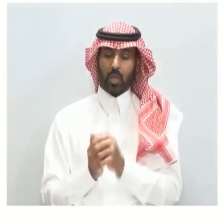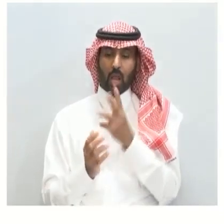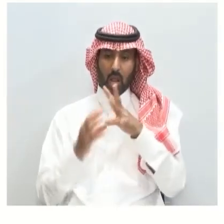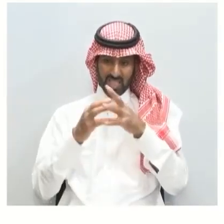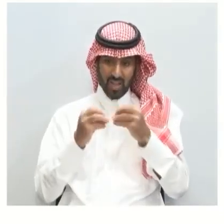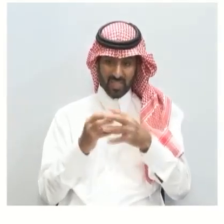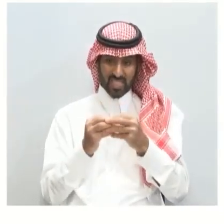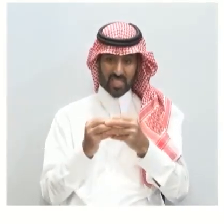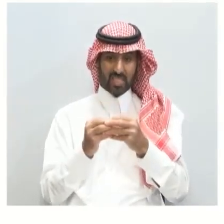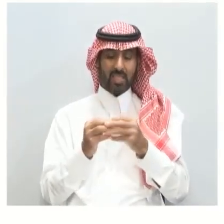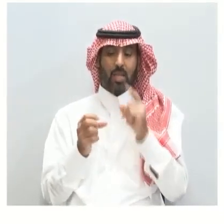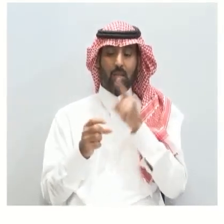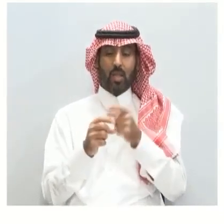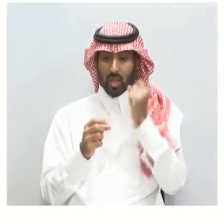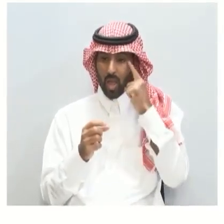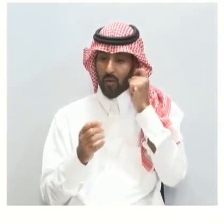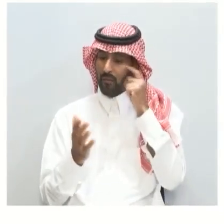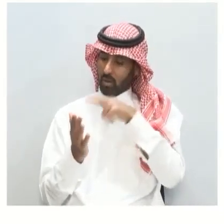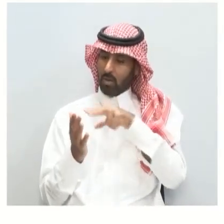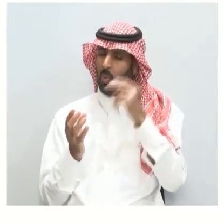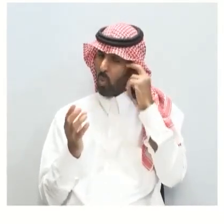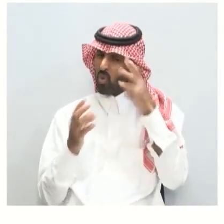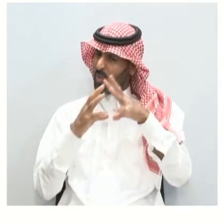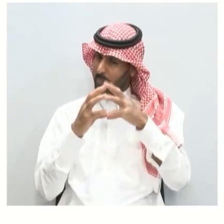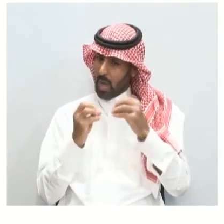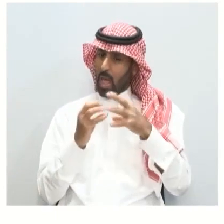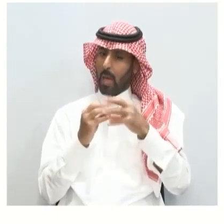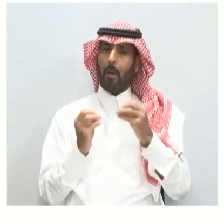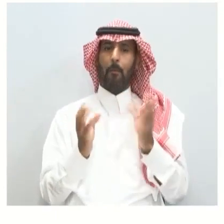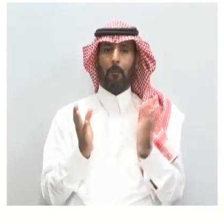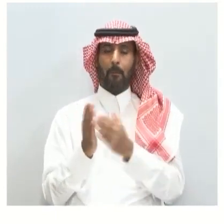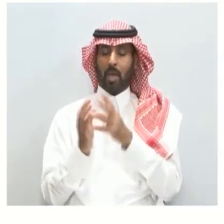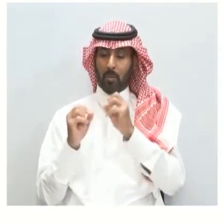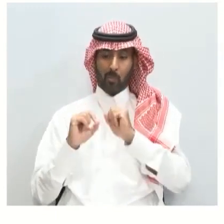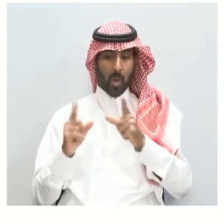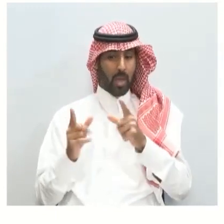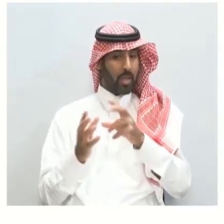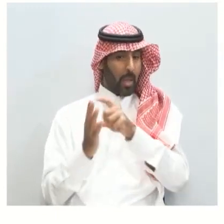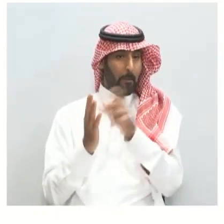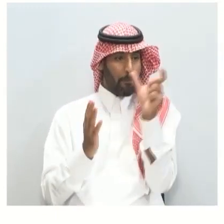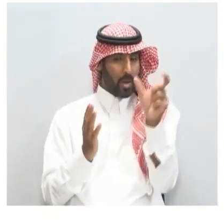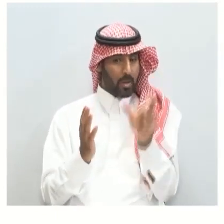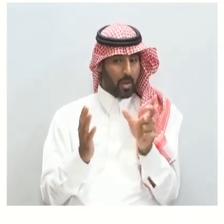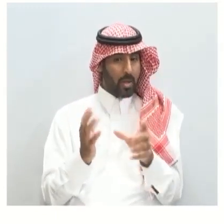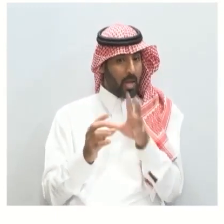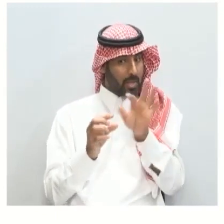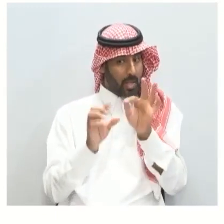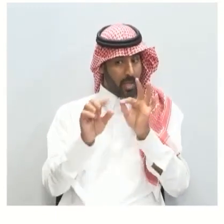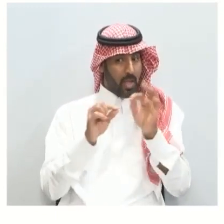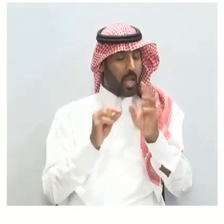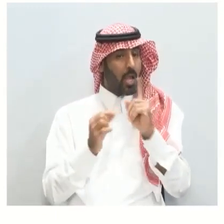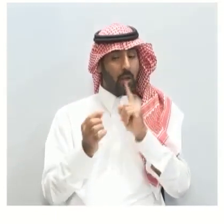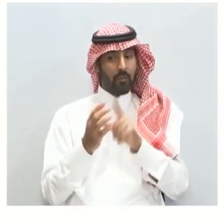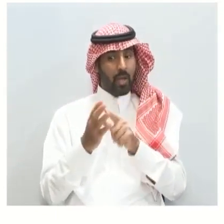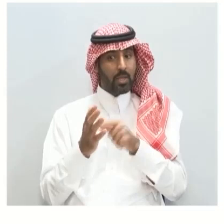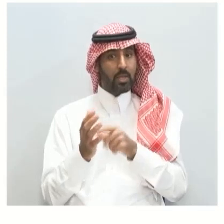التفسير هو علم يفهم به كتاب الله عز وجل وذلك ببيان معانيه واستخراج احكامه